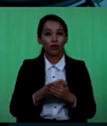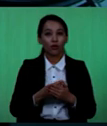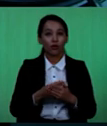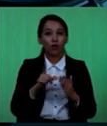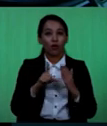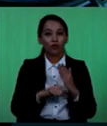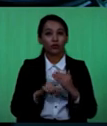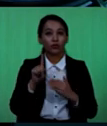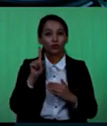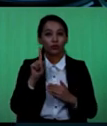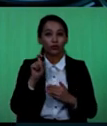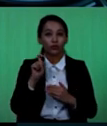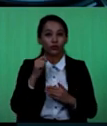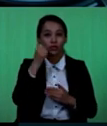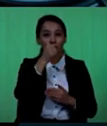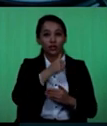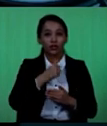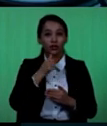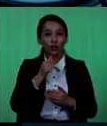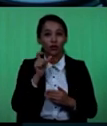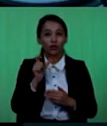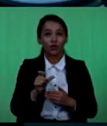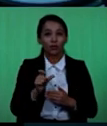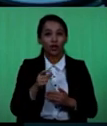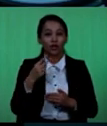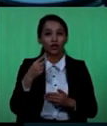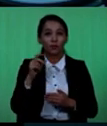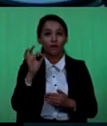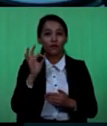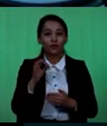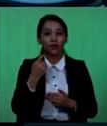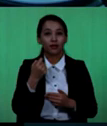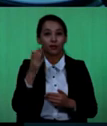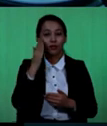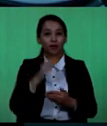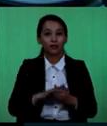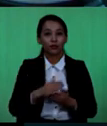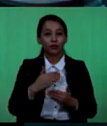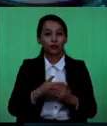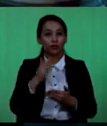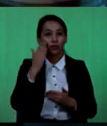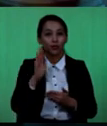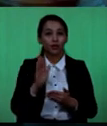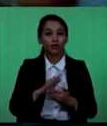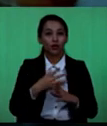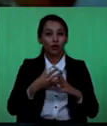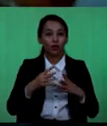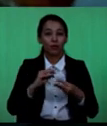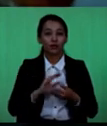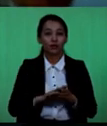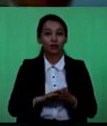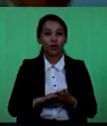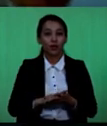o'rtacha 20% kamroq uxlayapti. Muntazam to'yib uxlamaslik natijasida miya hujayralari o'la boshlaydi.